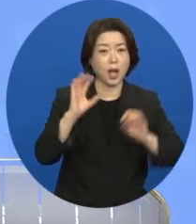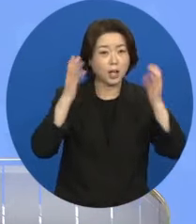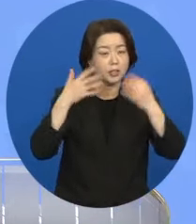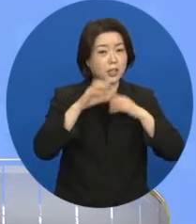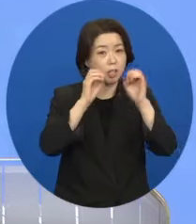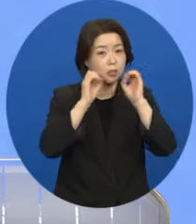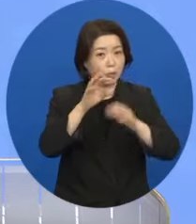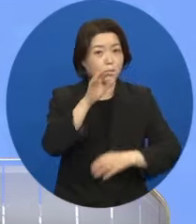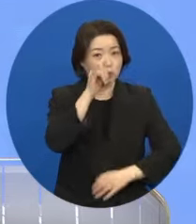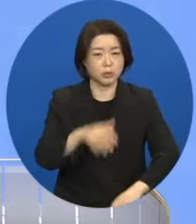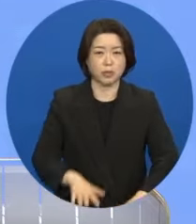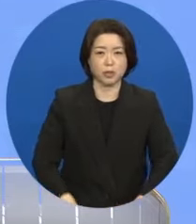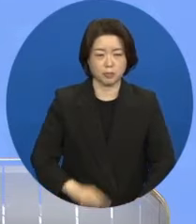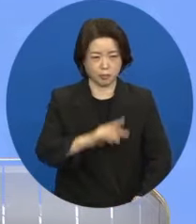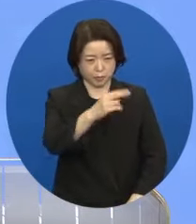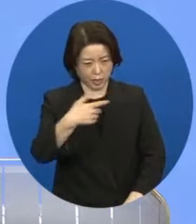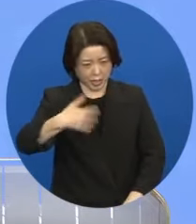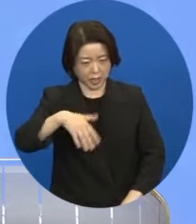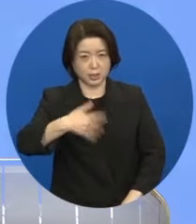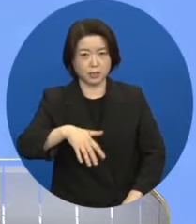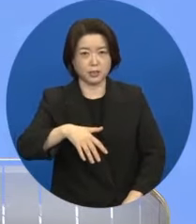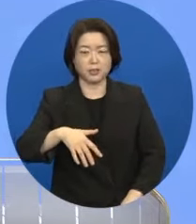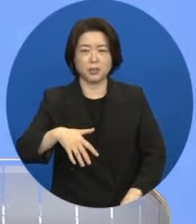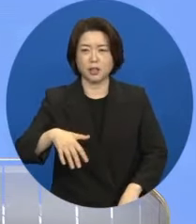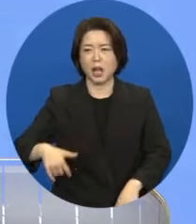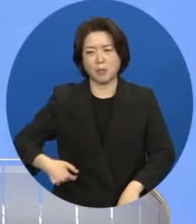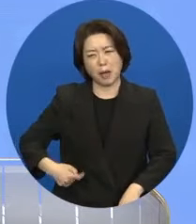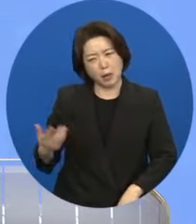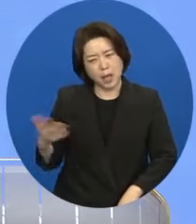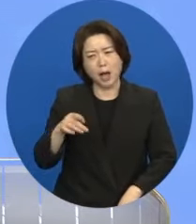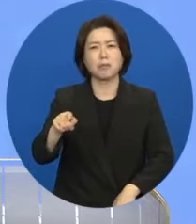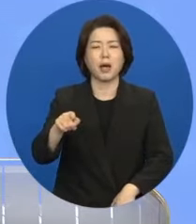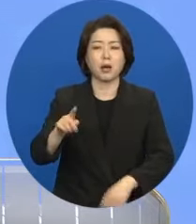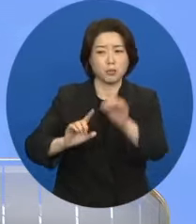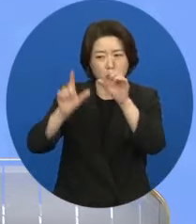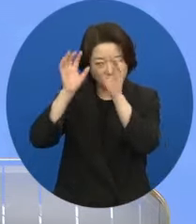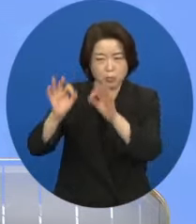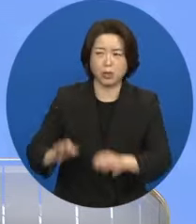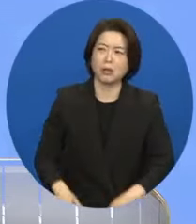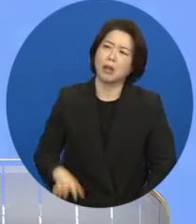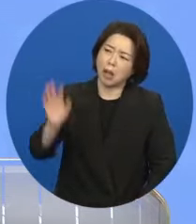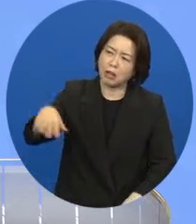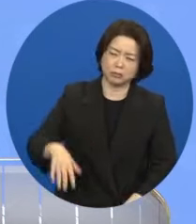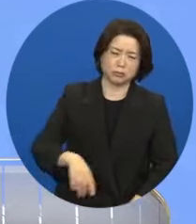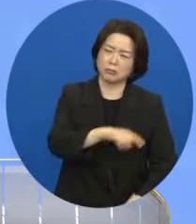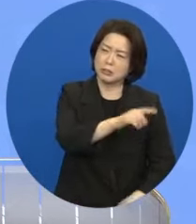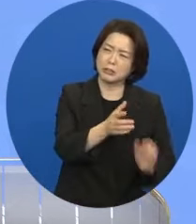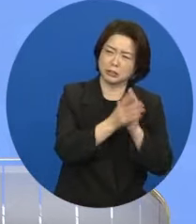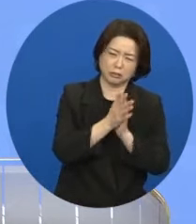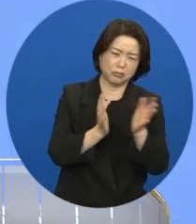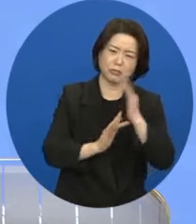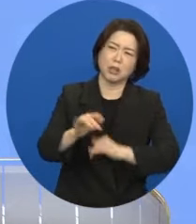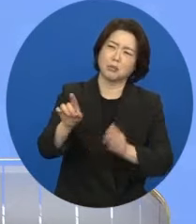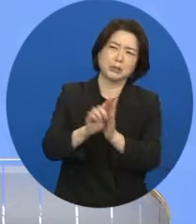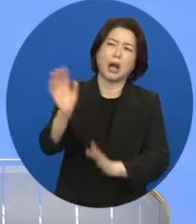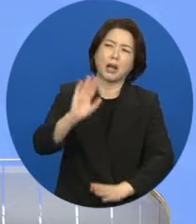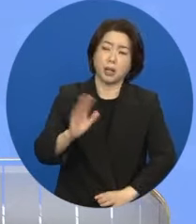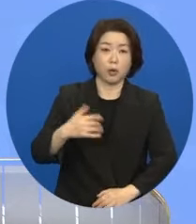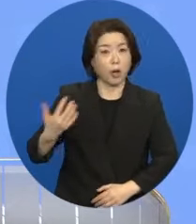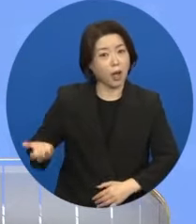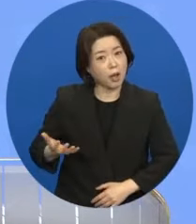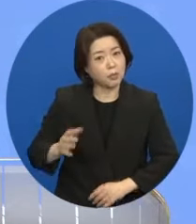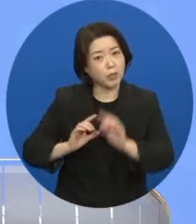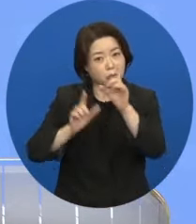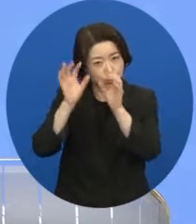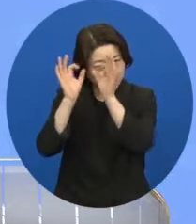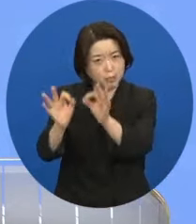하는데 아직 돌아오진 않았지만 그 마음이 너무 아파요 얘가 막 수님 이거 그래서 얘가 이제 뭘